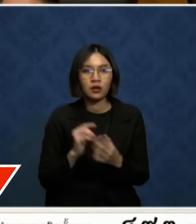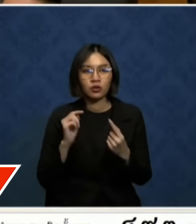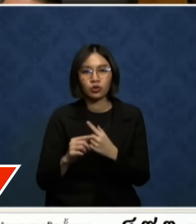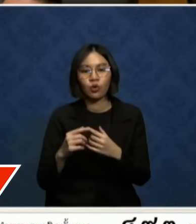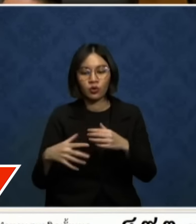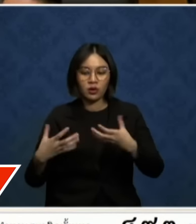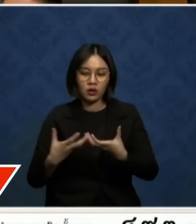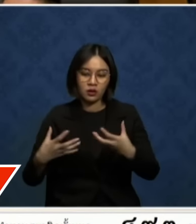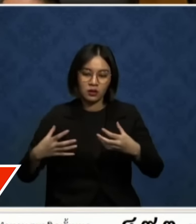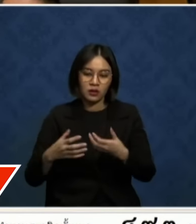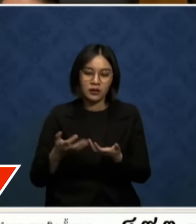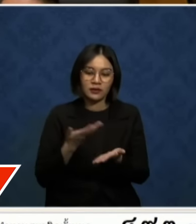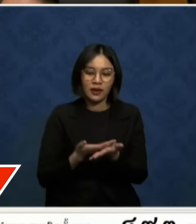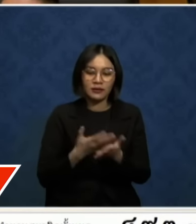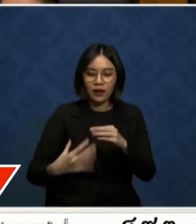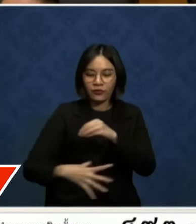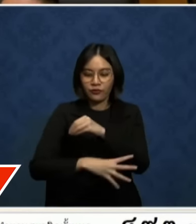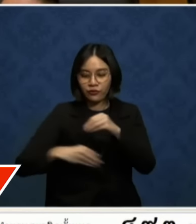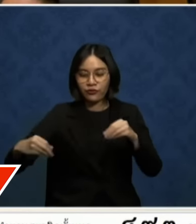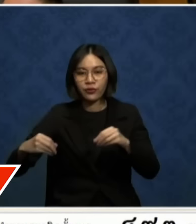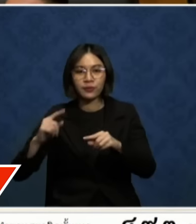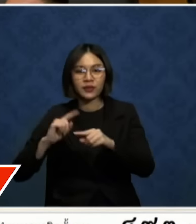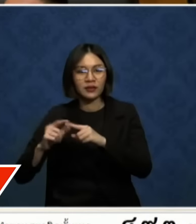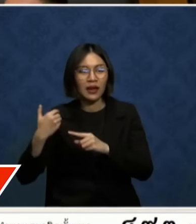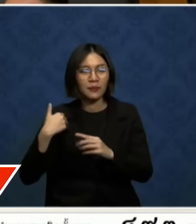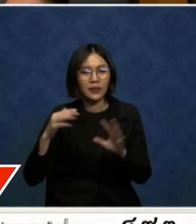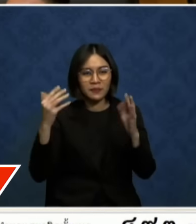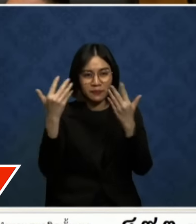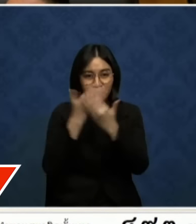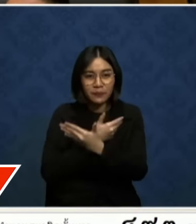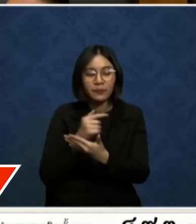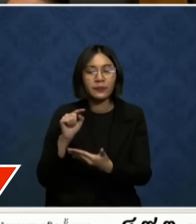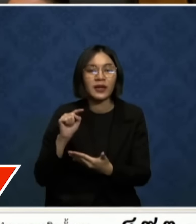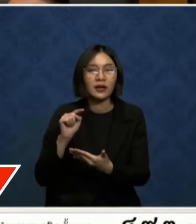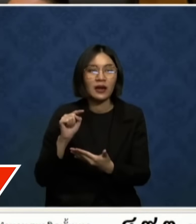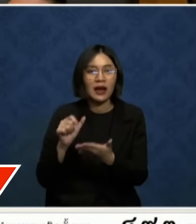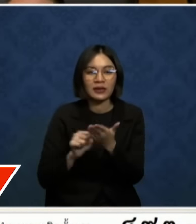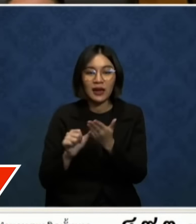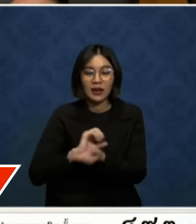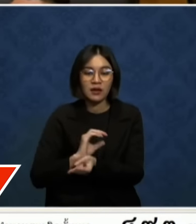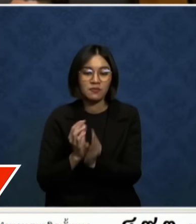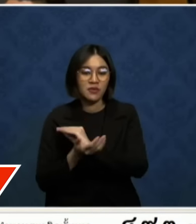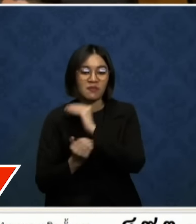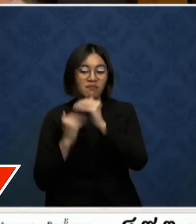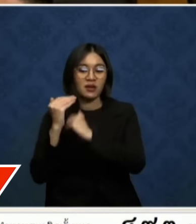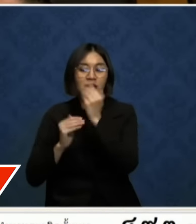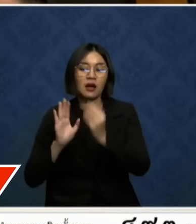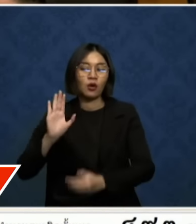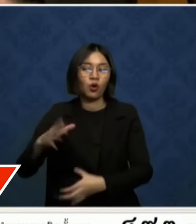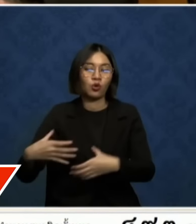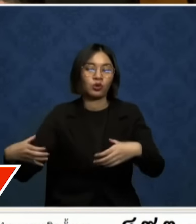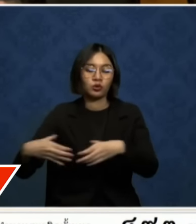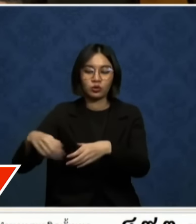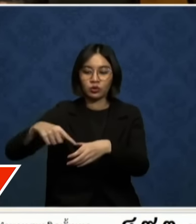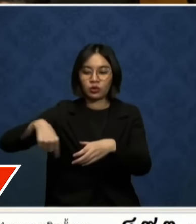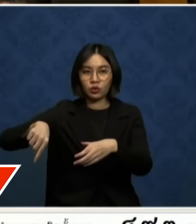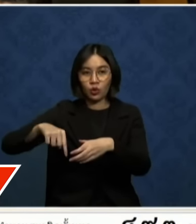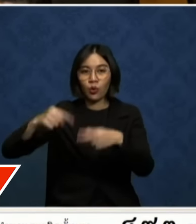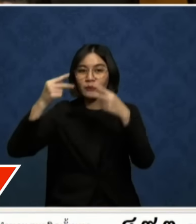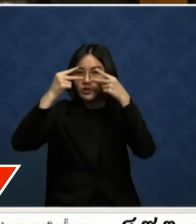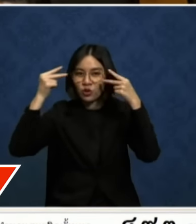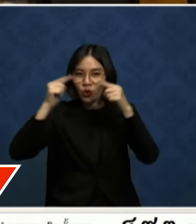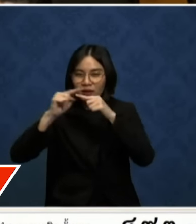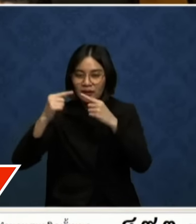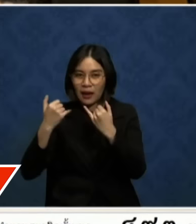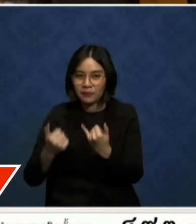หล่านี้นะครับก็มีการใช้ในเรื่องของ Starlink เข้ามาแทนนะครับซึ่งก็เป็นการปรับตัวของเหล่าอาชญากรรมนะ